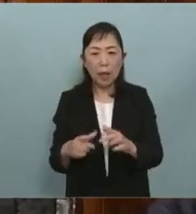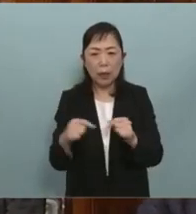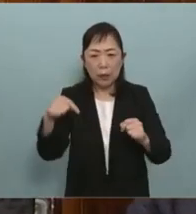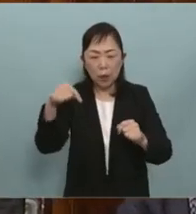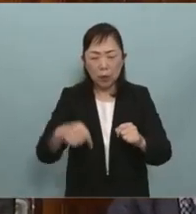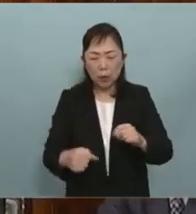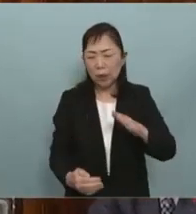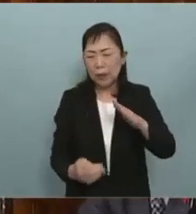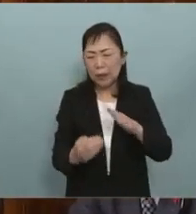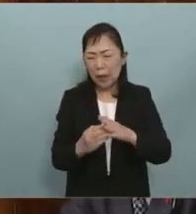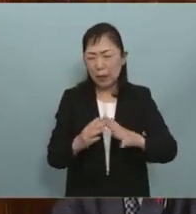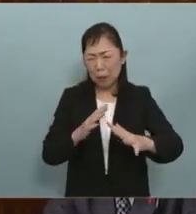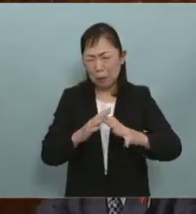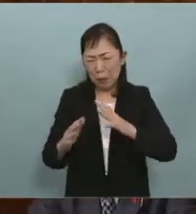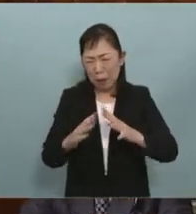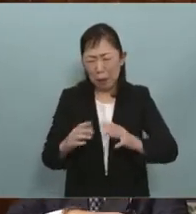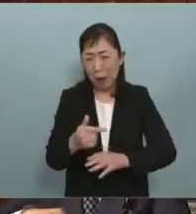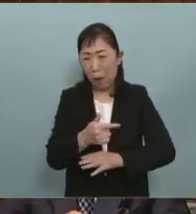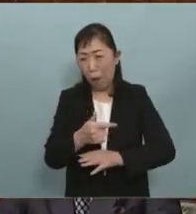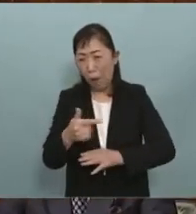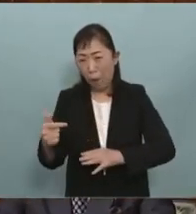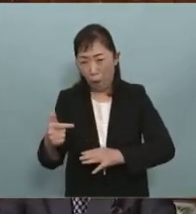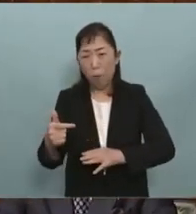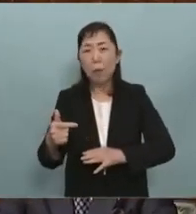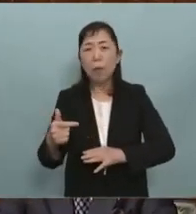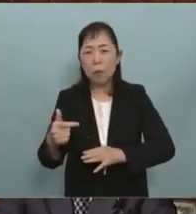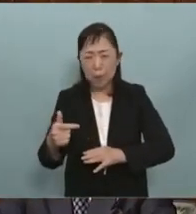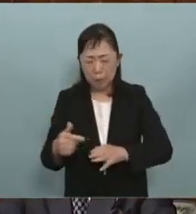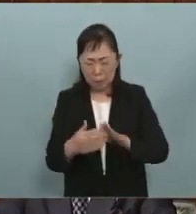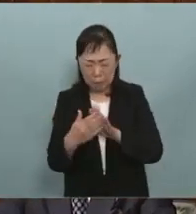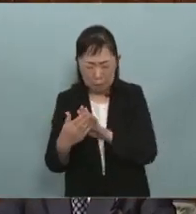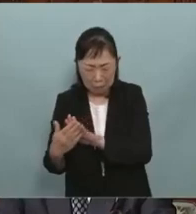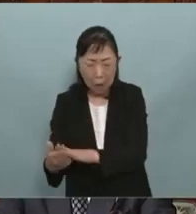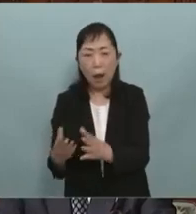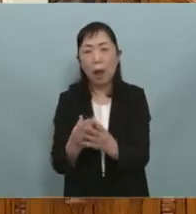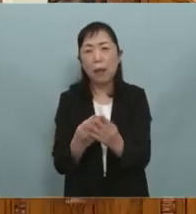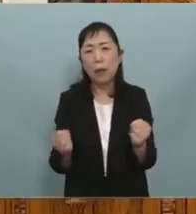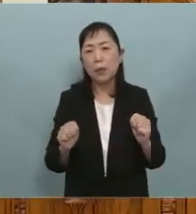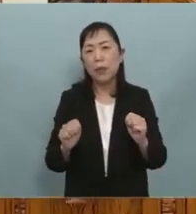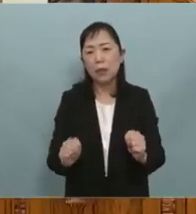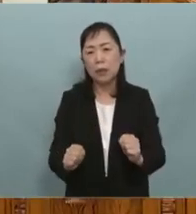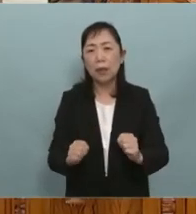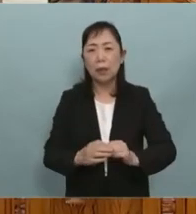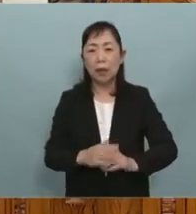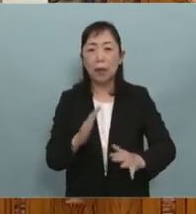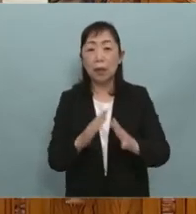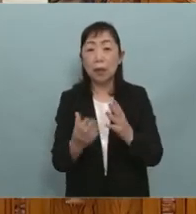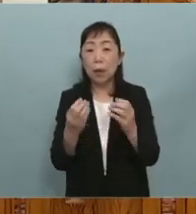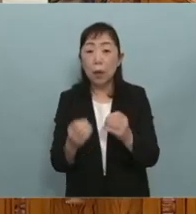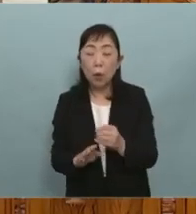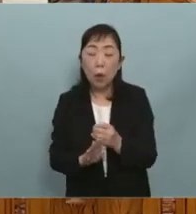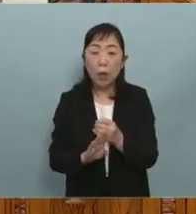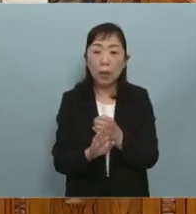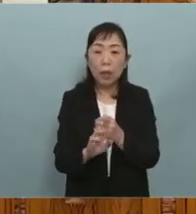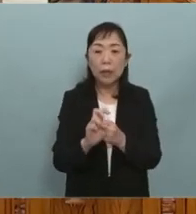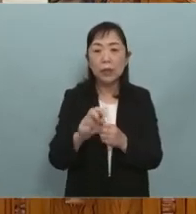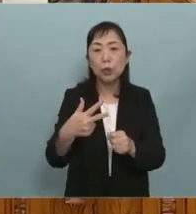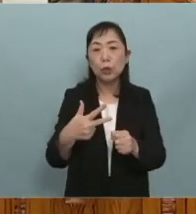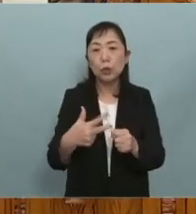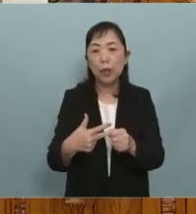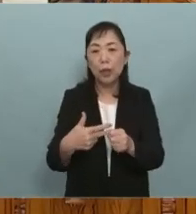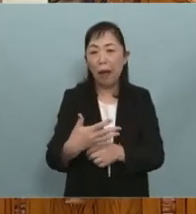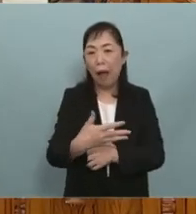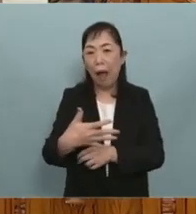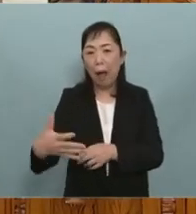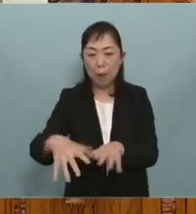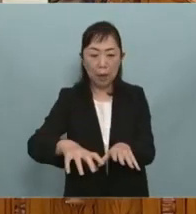の地上戦が行われ多くの県民が犠牲になられたこと戦後27年間米国の